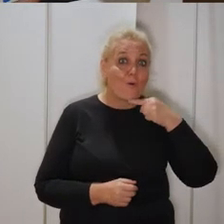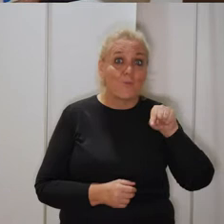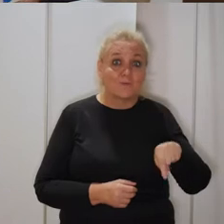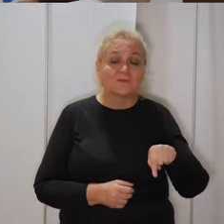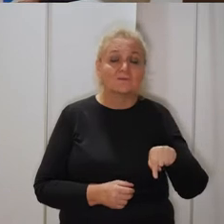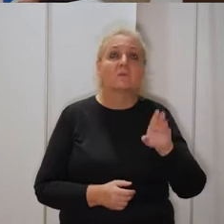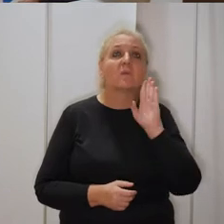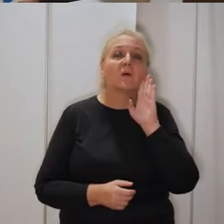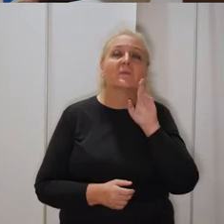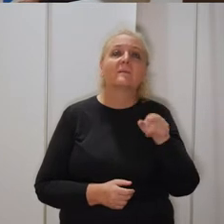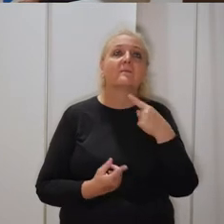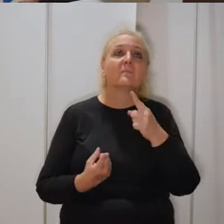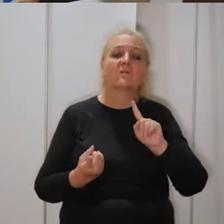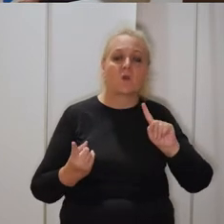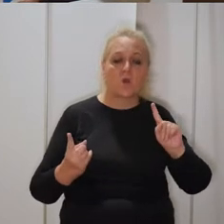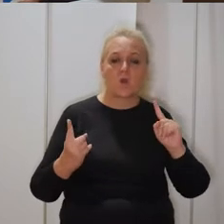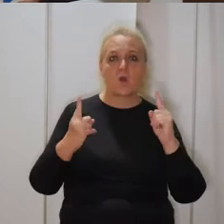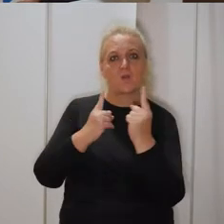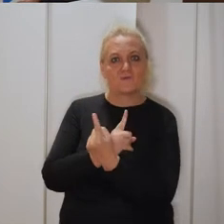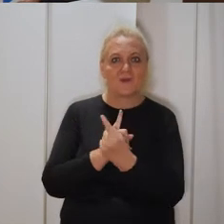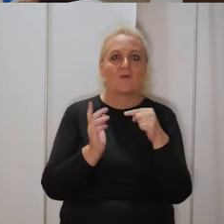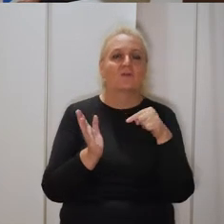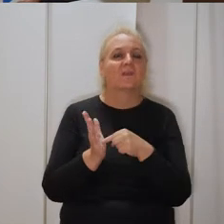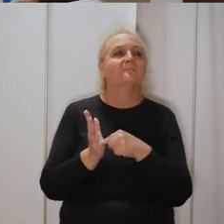jest o odwróceniu